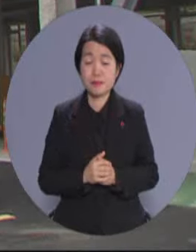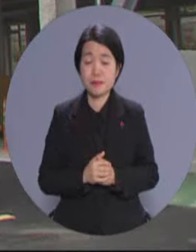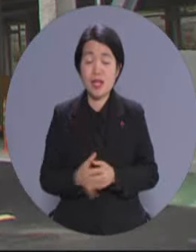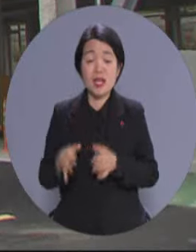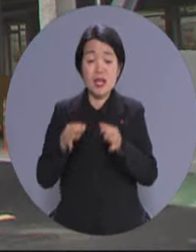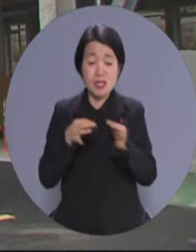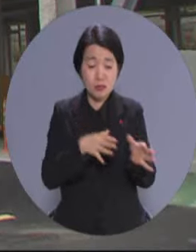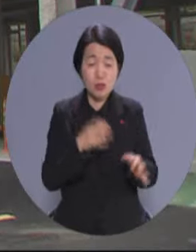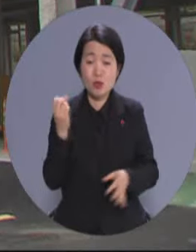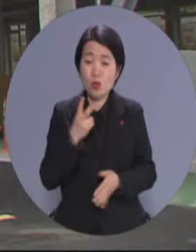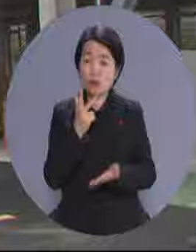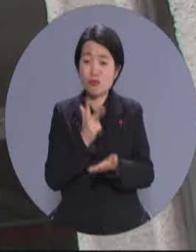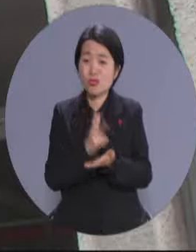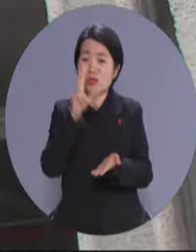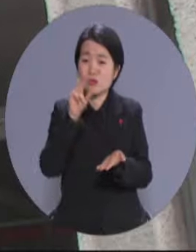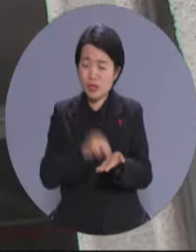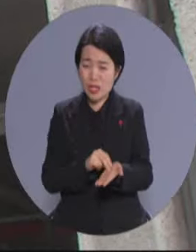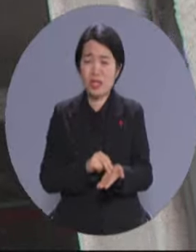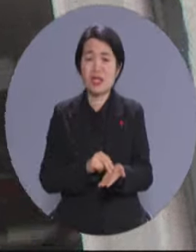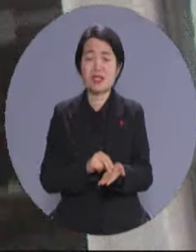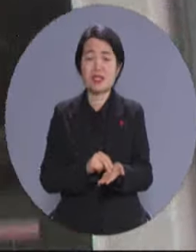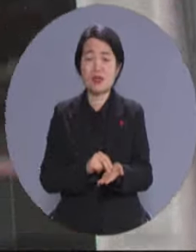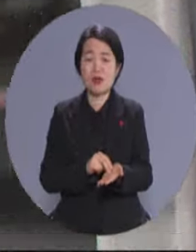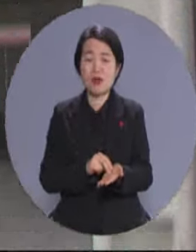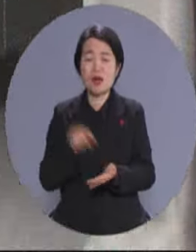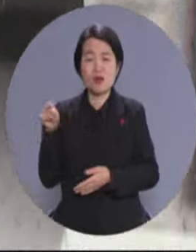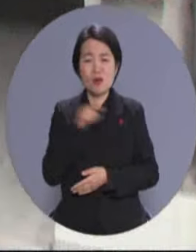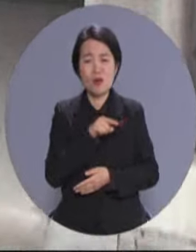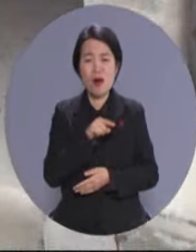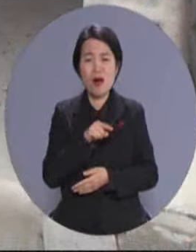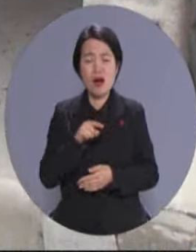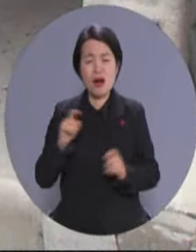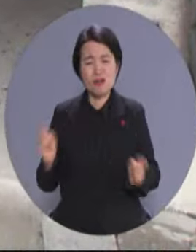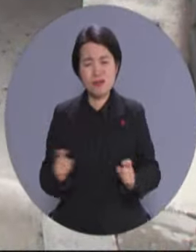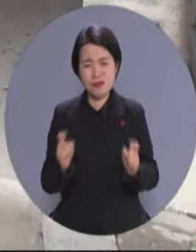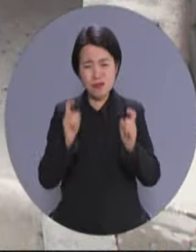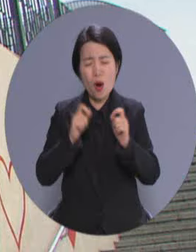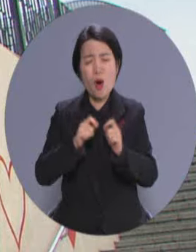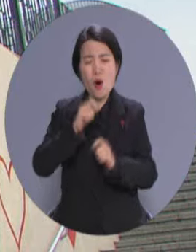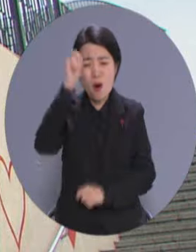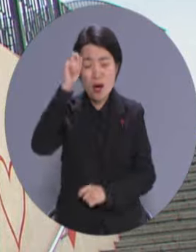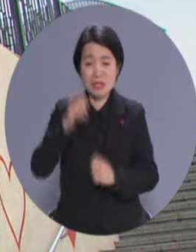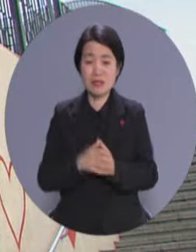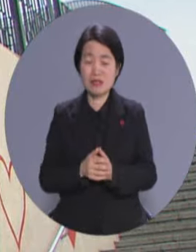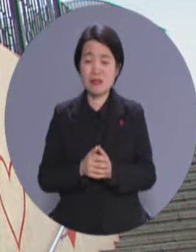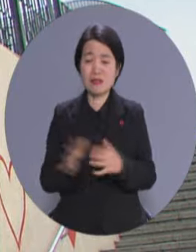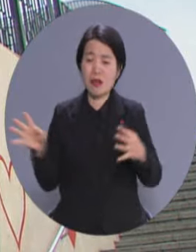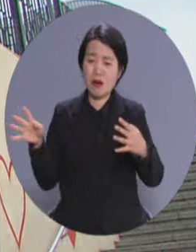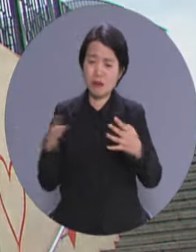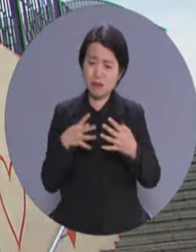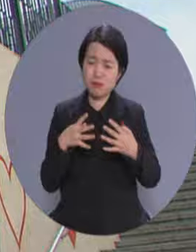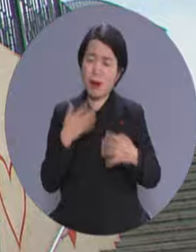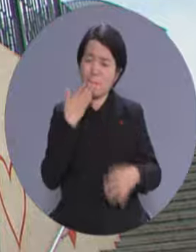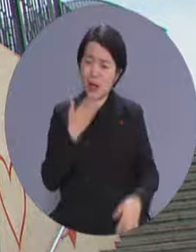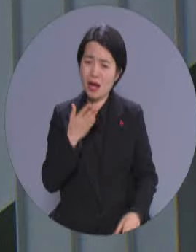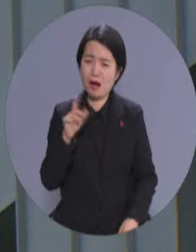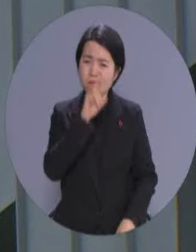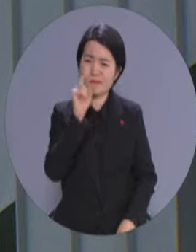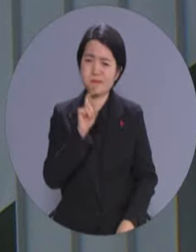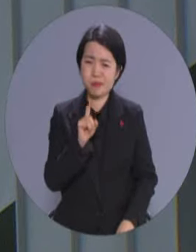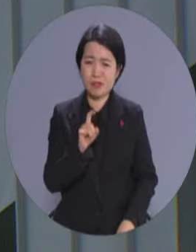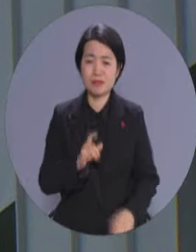기부금 외에도 주차장 문제를 두고 여수시와 업체가 오랜 공방을 벌이고 있어 양측이 합의점을 찾을 수